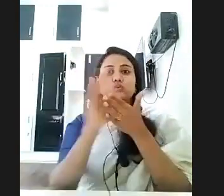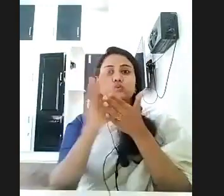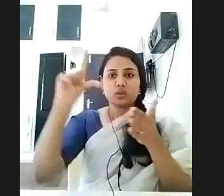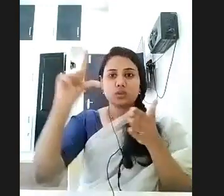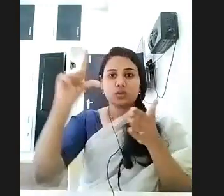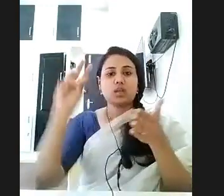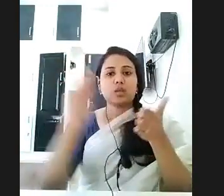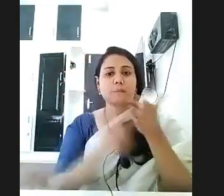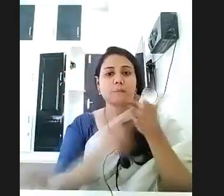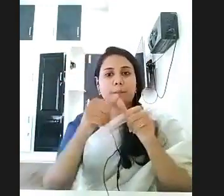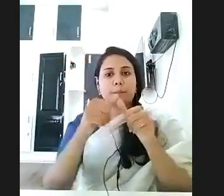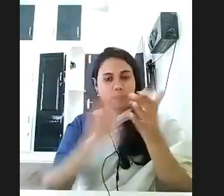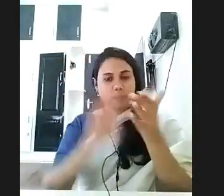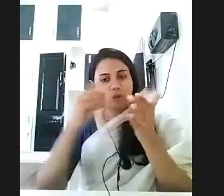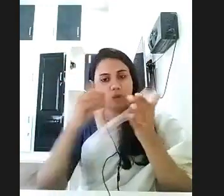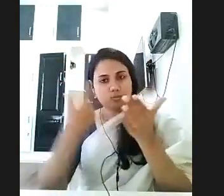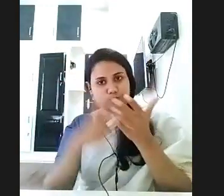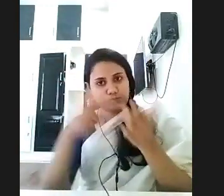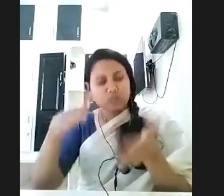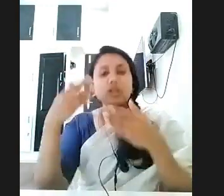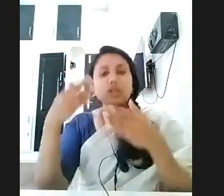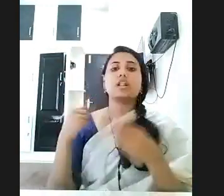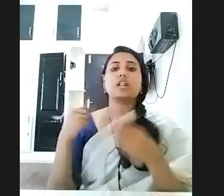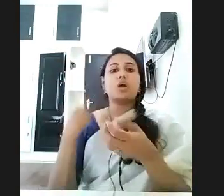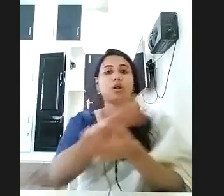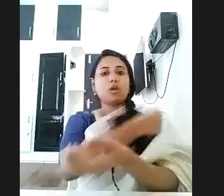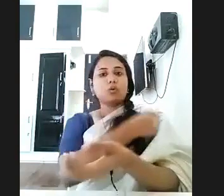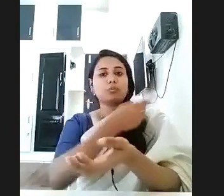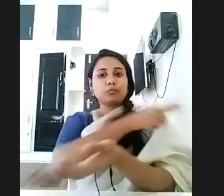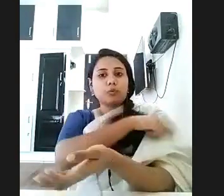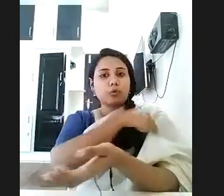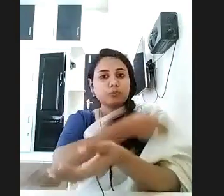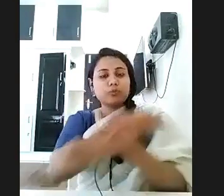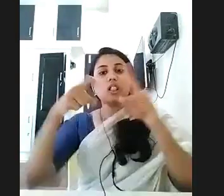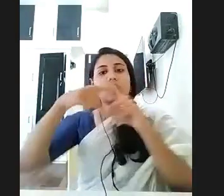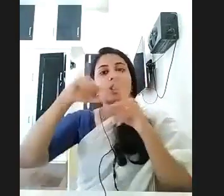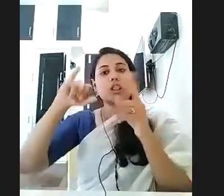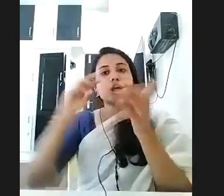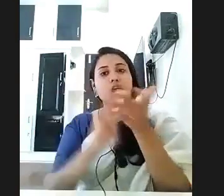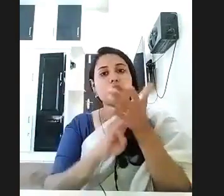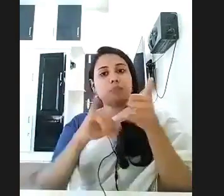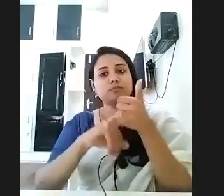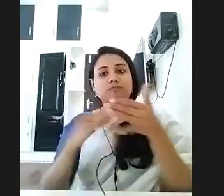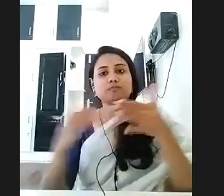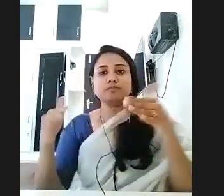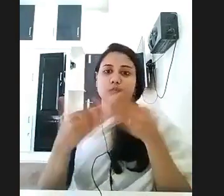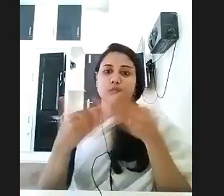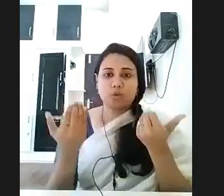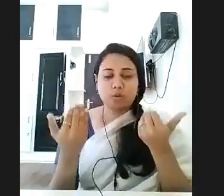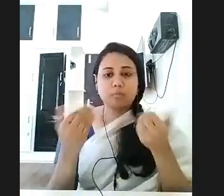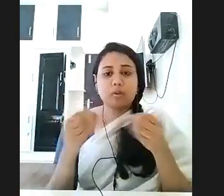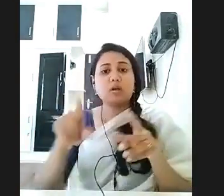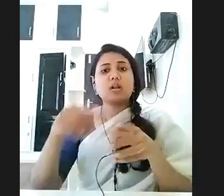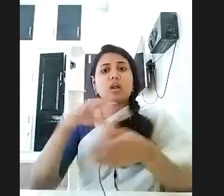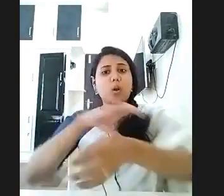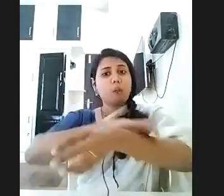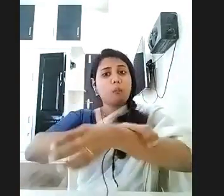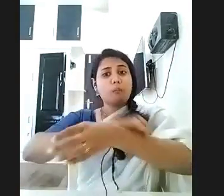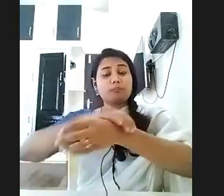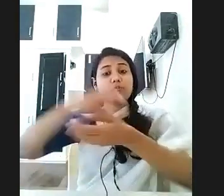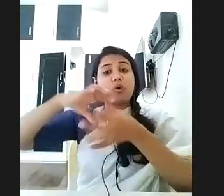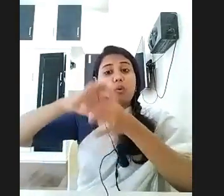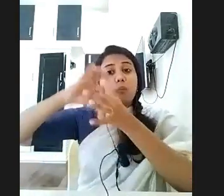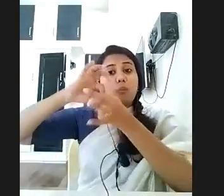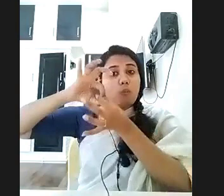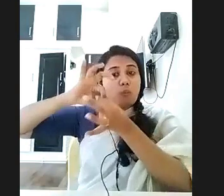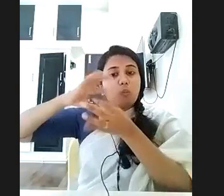കിംസിലുള്ള എൻഡോക്രൈനോളജിസ്റ്റ് ആരെങ്കിലും ഒരാളെ ഫസ്റ്റ് ഒന്ന് കണ്ടിട്ട് അവരടുത്ത് പറഞ്ഞാൽ മതി. ഇതുപോലെ ബോൺ സ്കാൻ ഐഡിയലി അഡ്വൈസബിൾ ആണ് ബോൺ